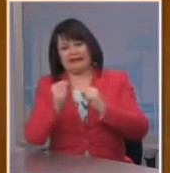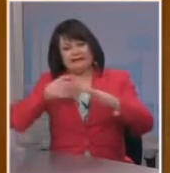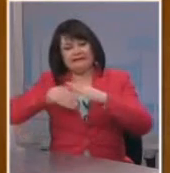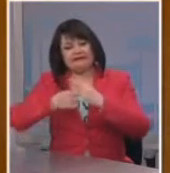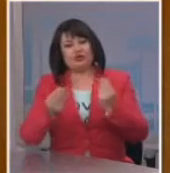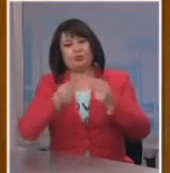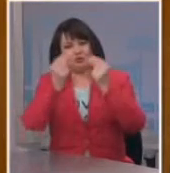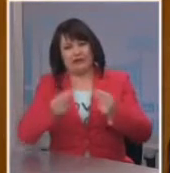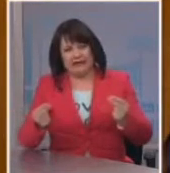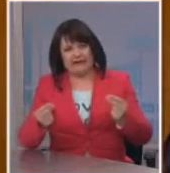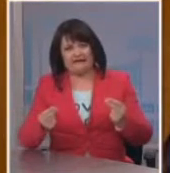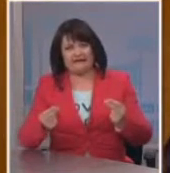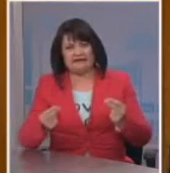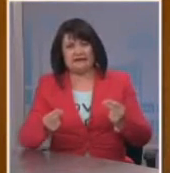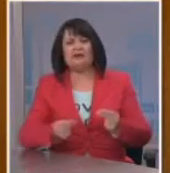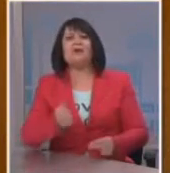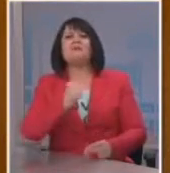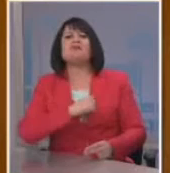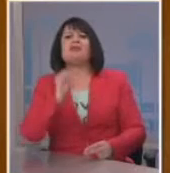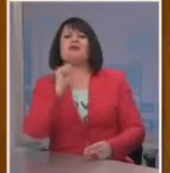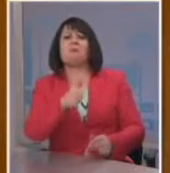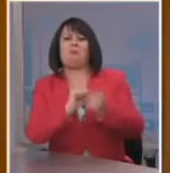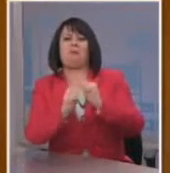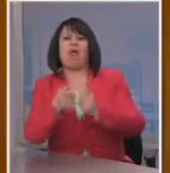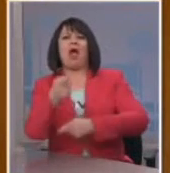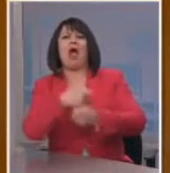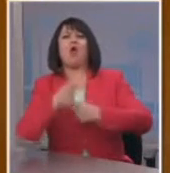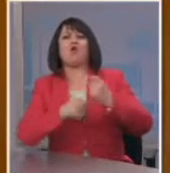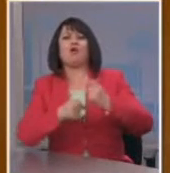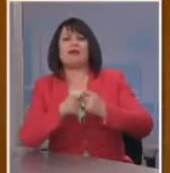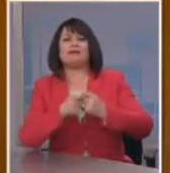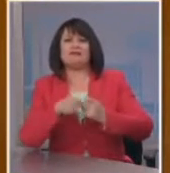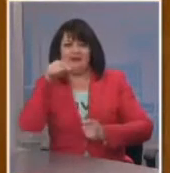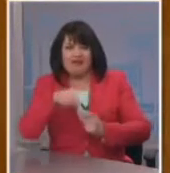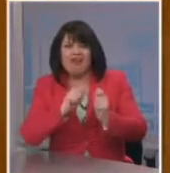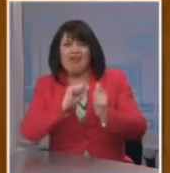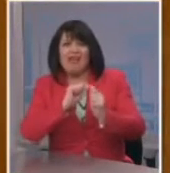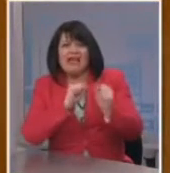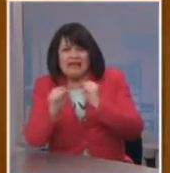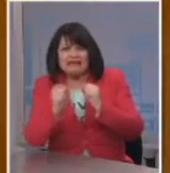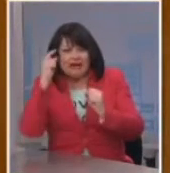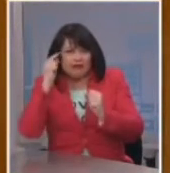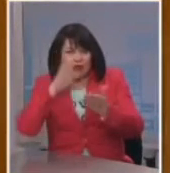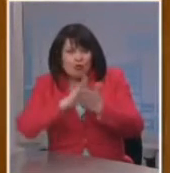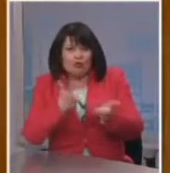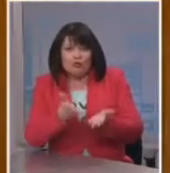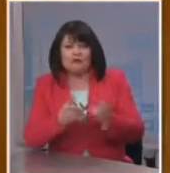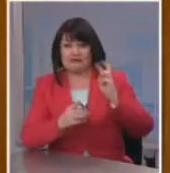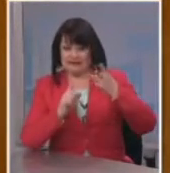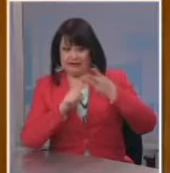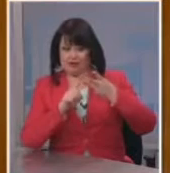κύριος Μητσοτάκης στον αυτοματισμό των αγορών, όταν η κρίση που ζούμε είναι κρίση ακριβώς αυτών των αντιλήψεων. Και τρίτον,